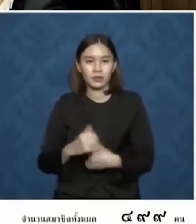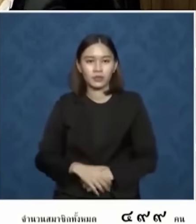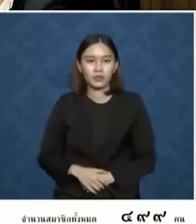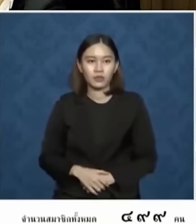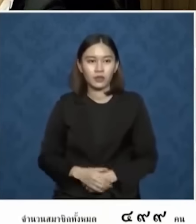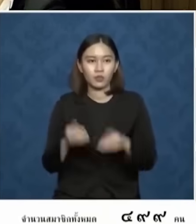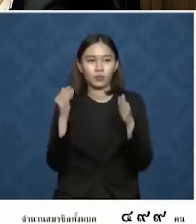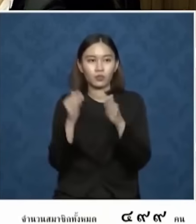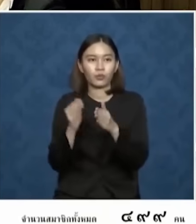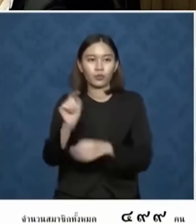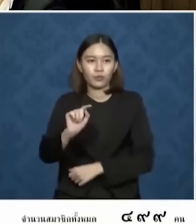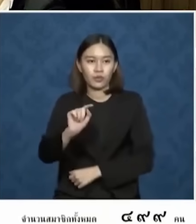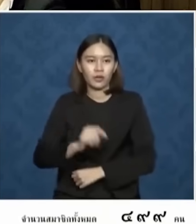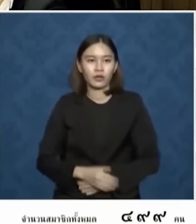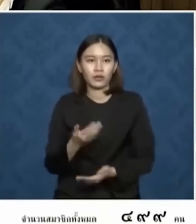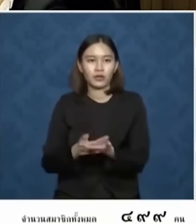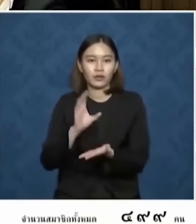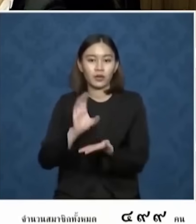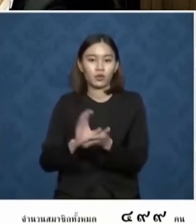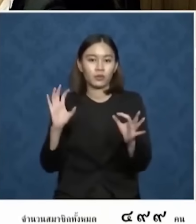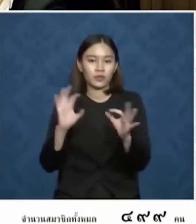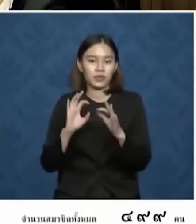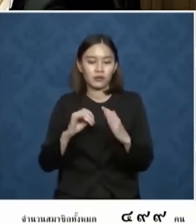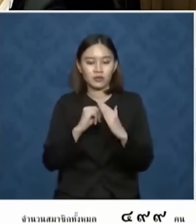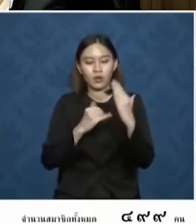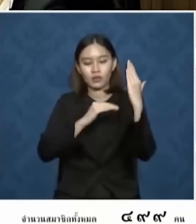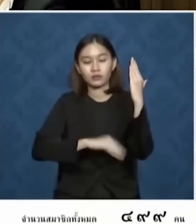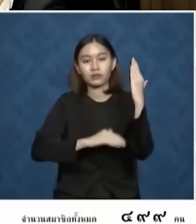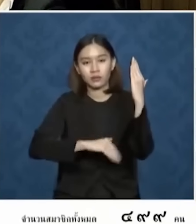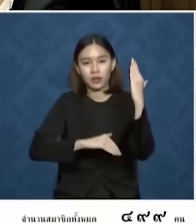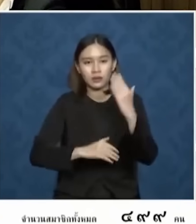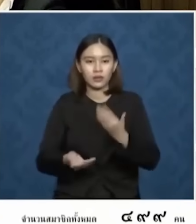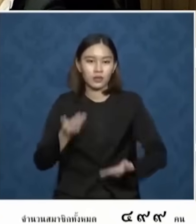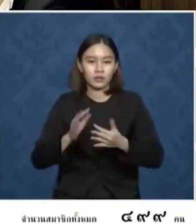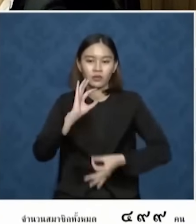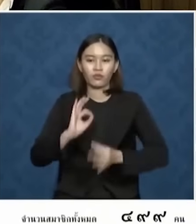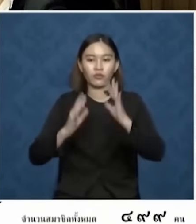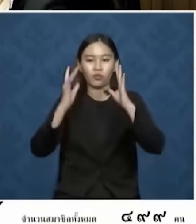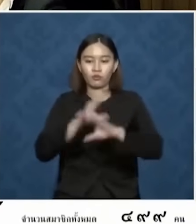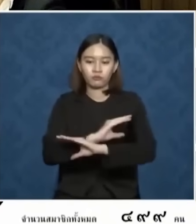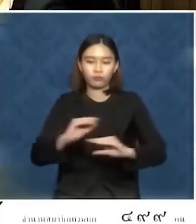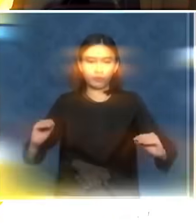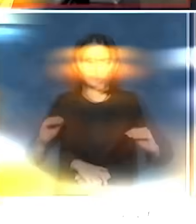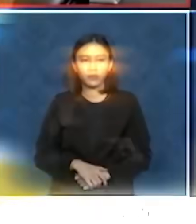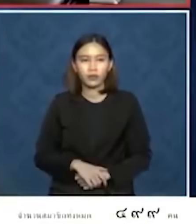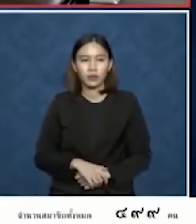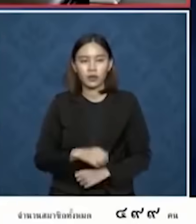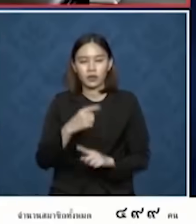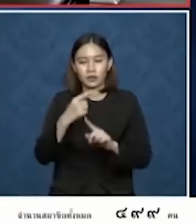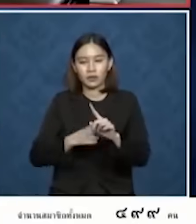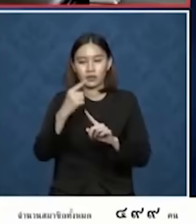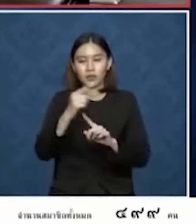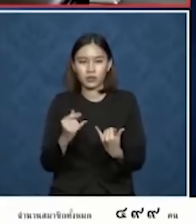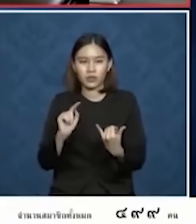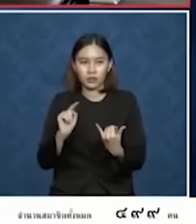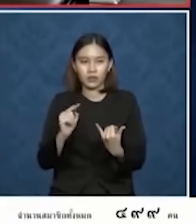แรกถึงการจัดสรรงบประมาณเพื่อแก้ไขปัญหาความไม่สงบในพื้นที่3จังหวัดชายแดนภาคใต้ตอน1ว่านับจากเหตุการณ์ปล้น